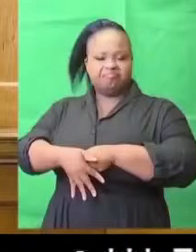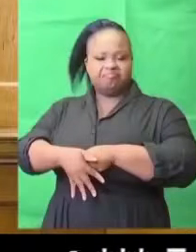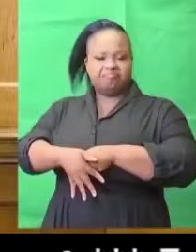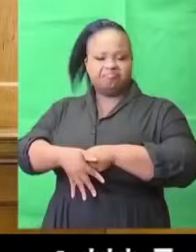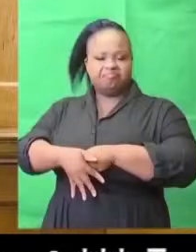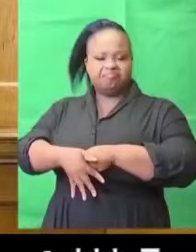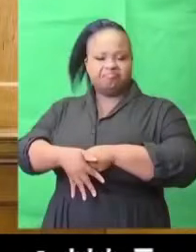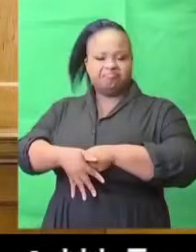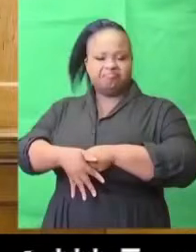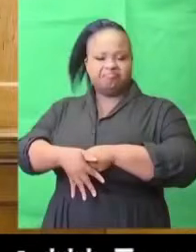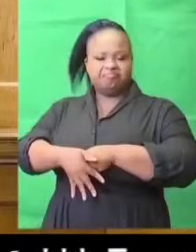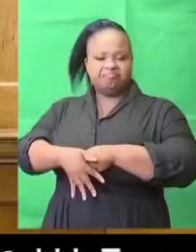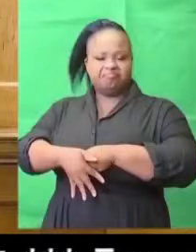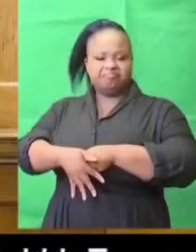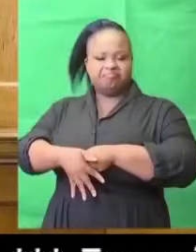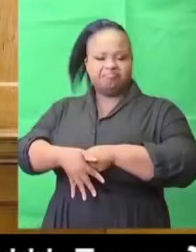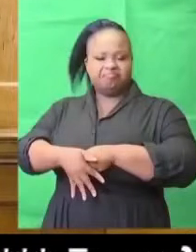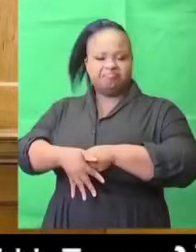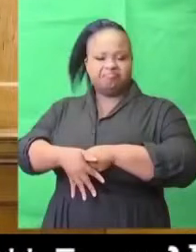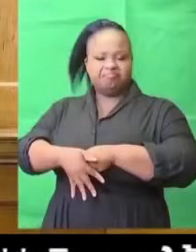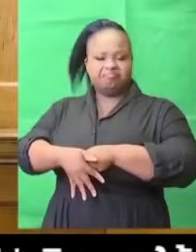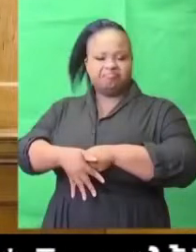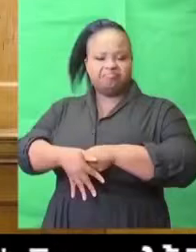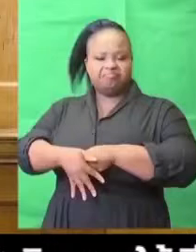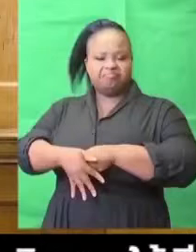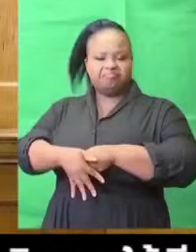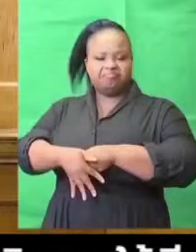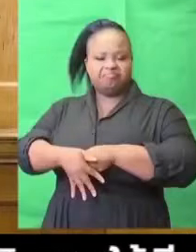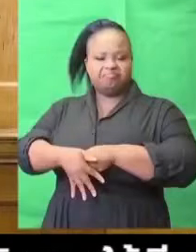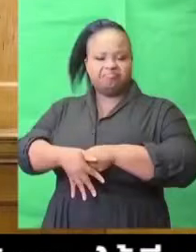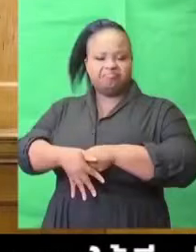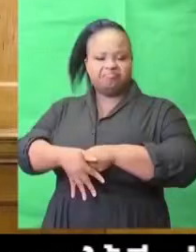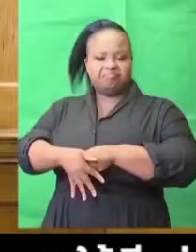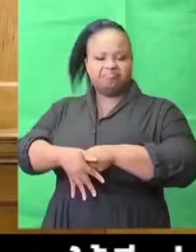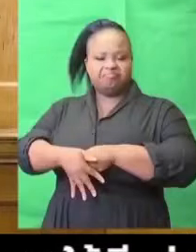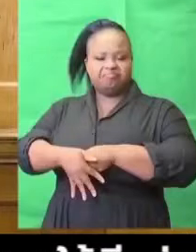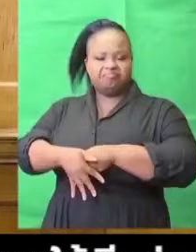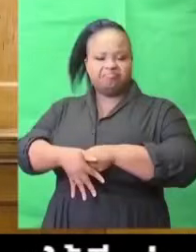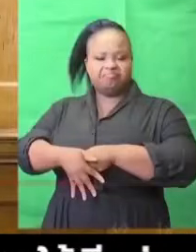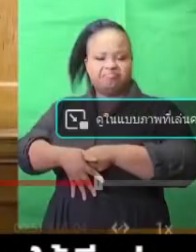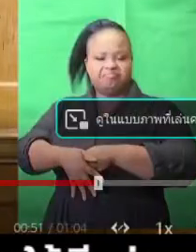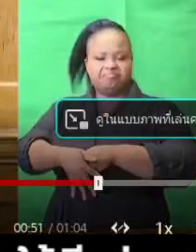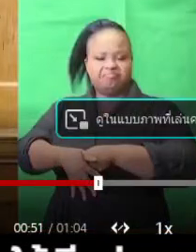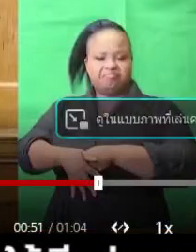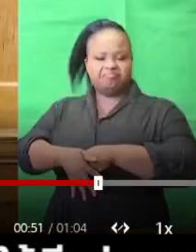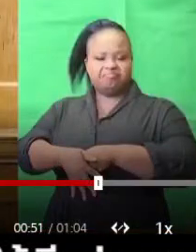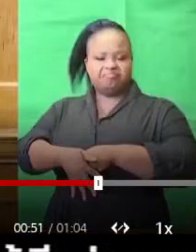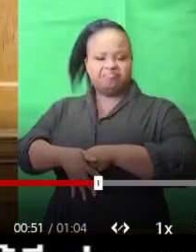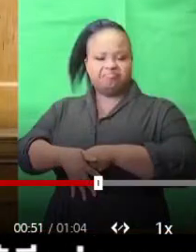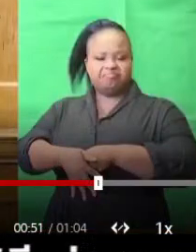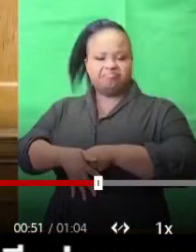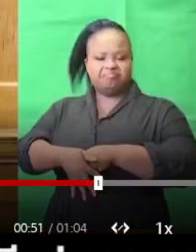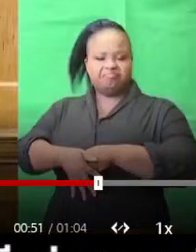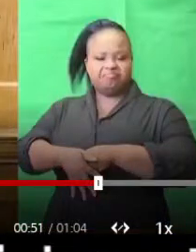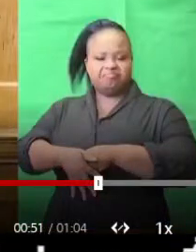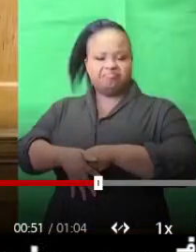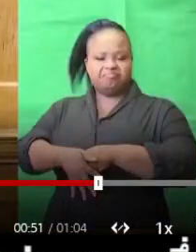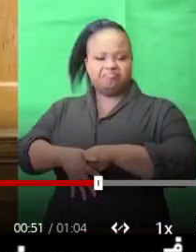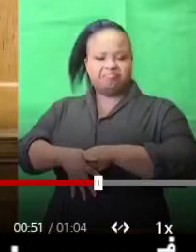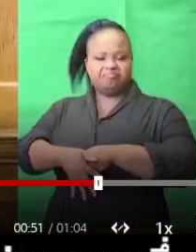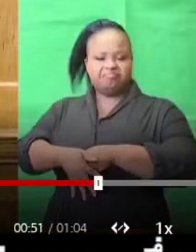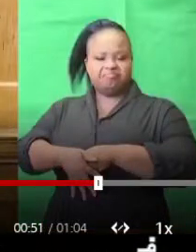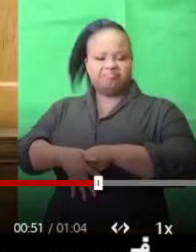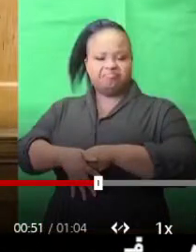พันธุ์ใหม่ตัวนี้มันจะรุนแรงกว่าและนี่ก็คือเหตุผลที่มาจากประเทศแอฟริกาใต้